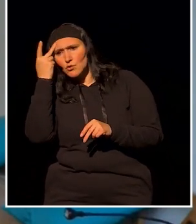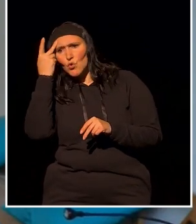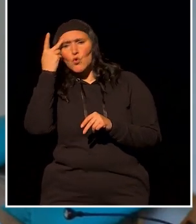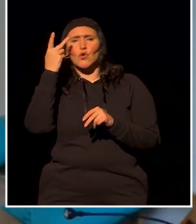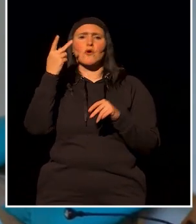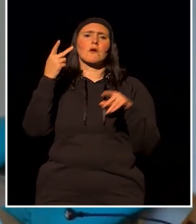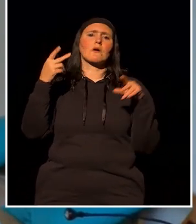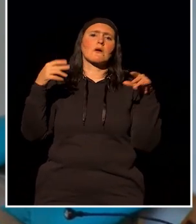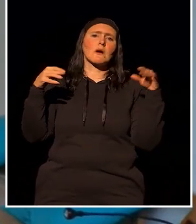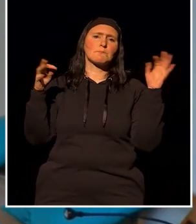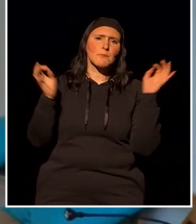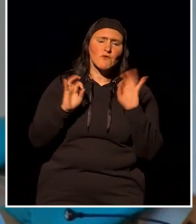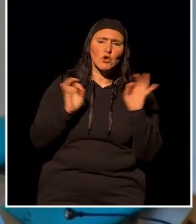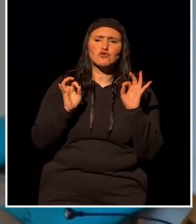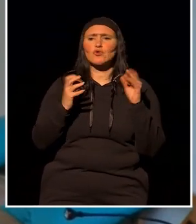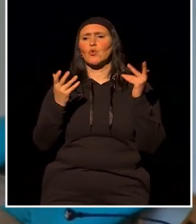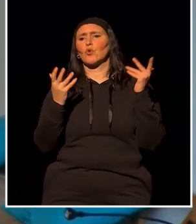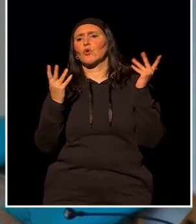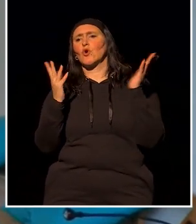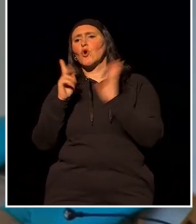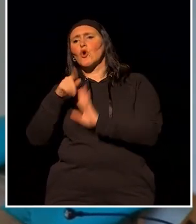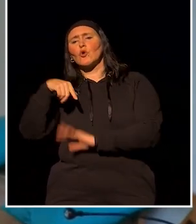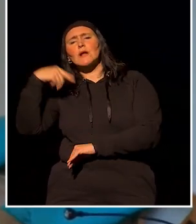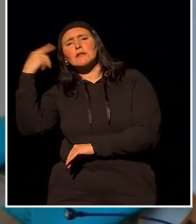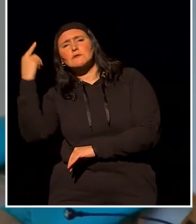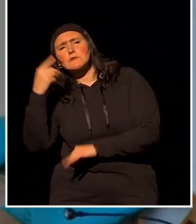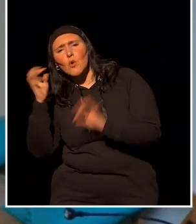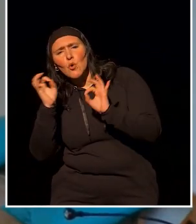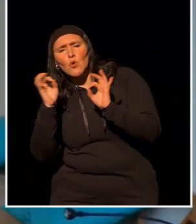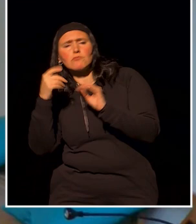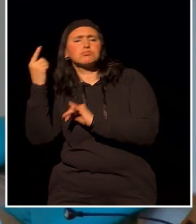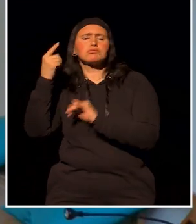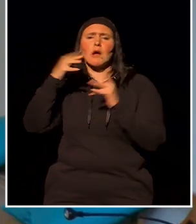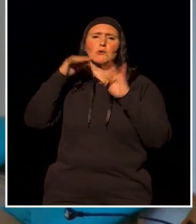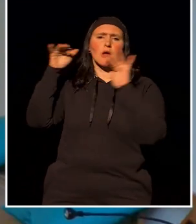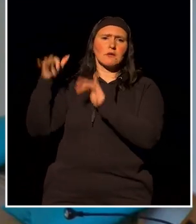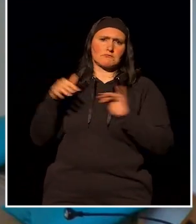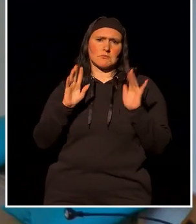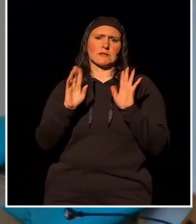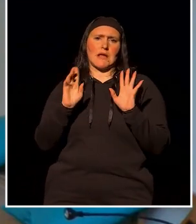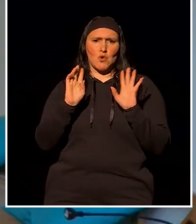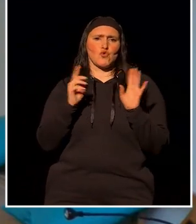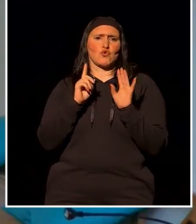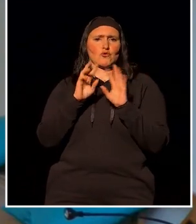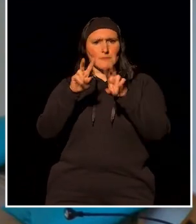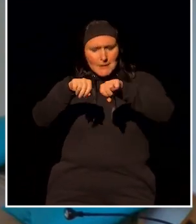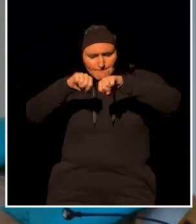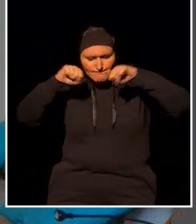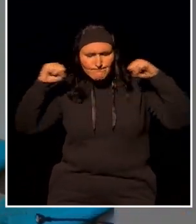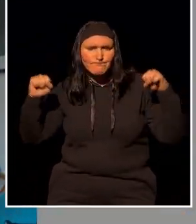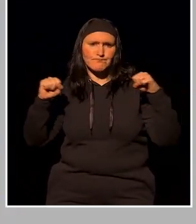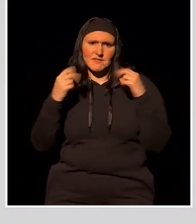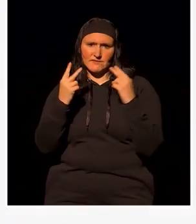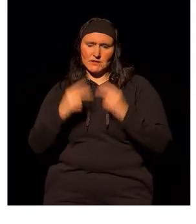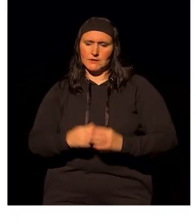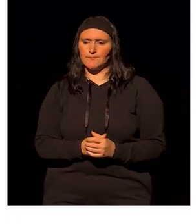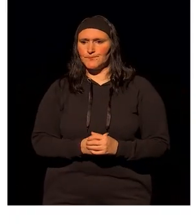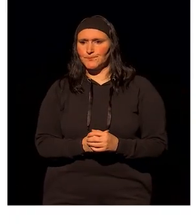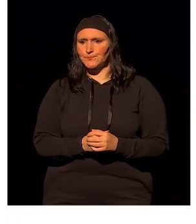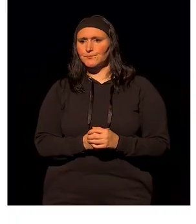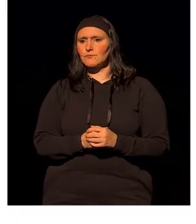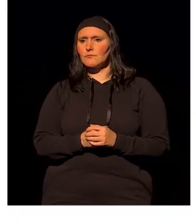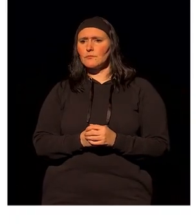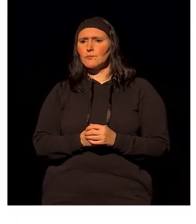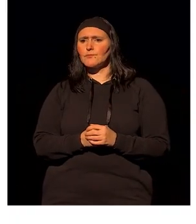Drohungen dann ausgedrückt ist. Nathan, jetzt haben wir ja aber gerade im Kunstfeld